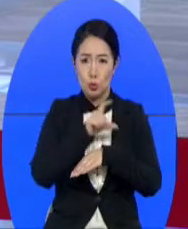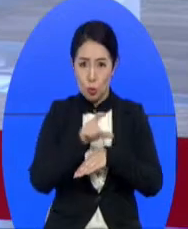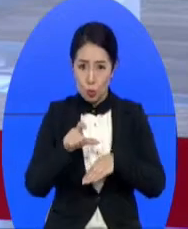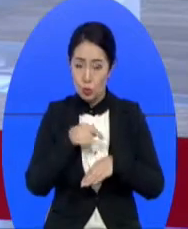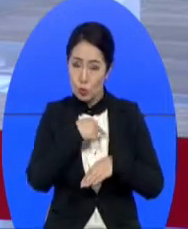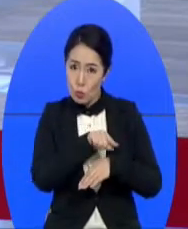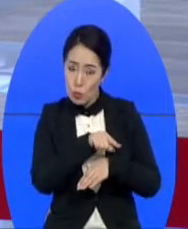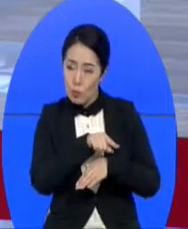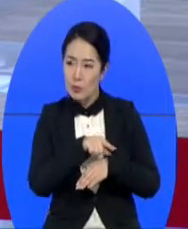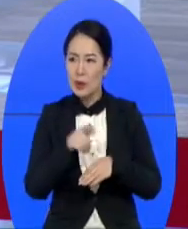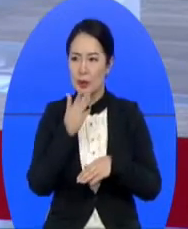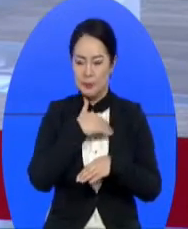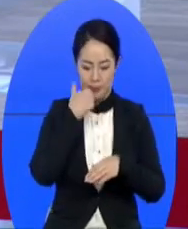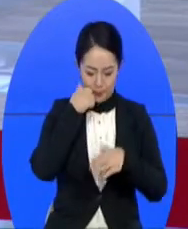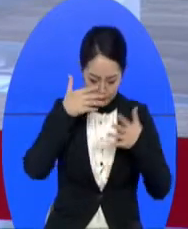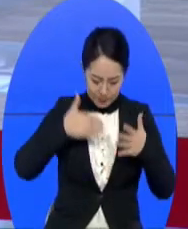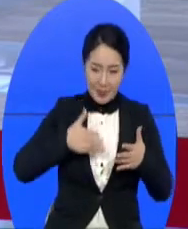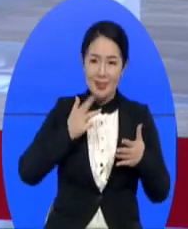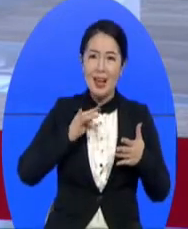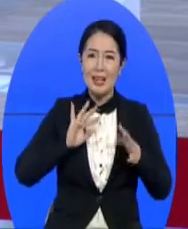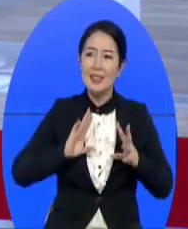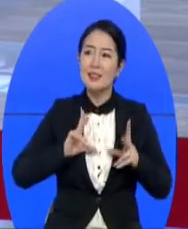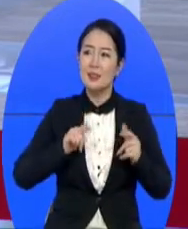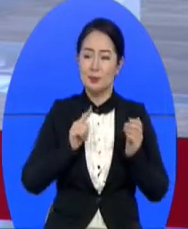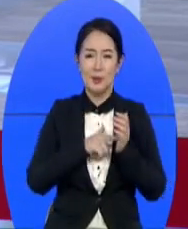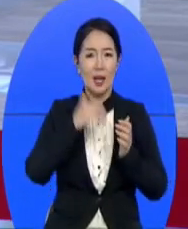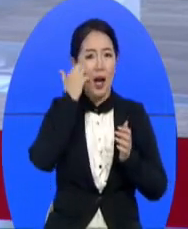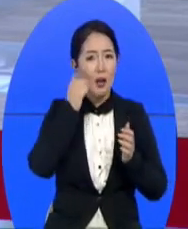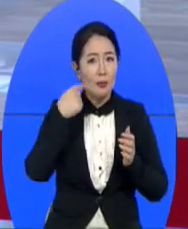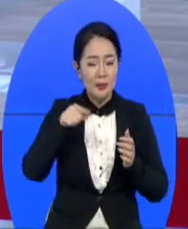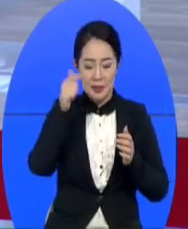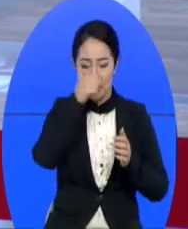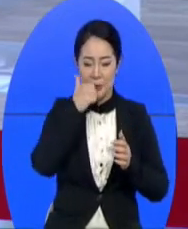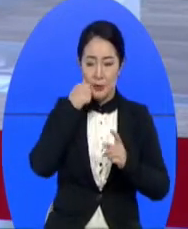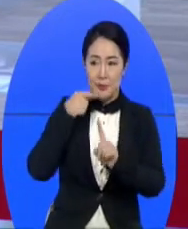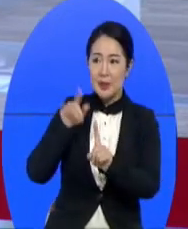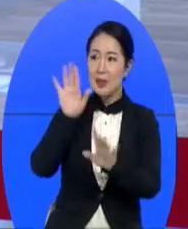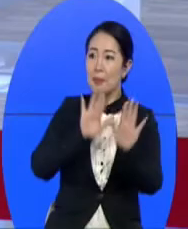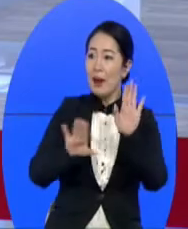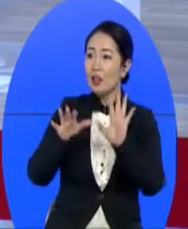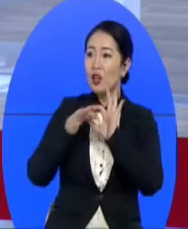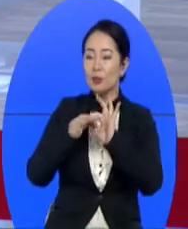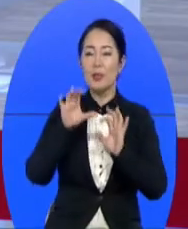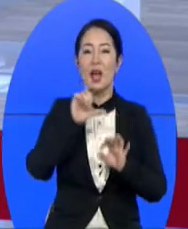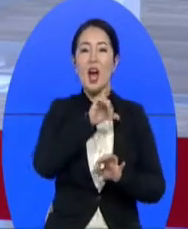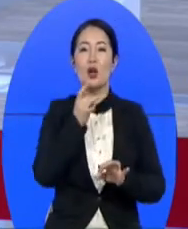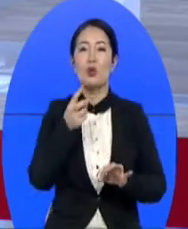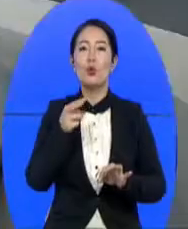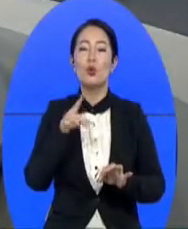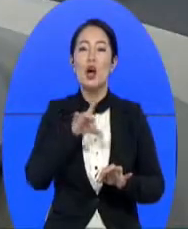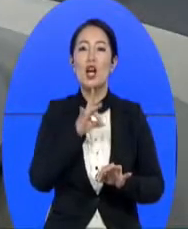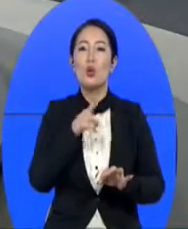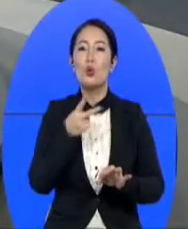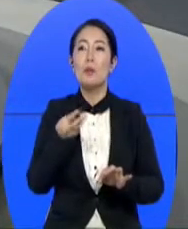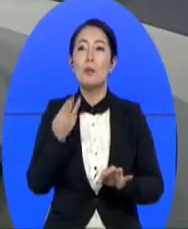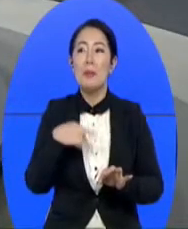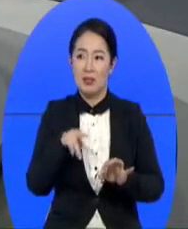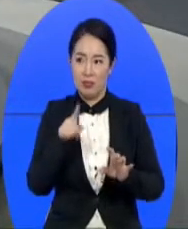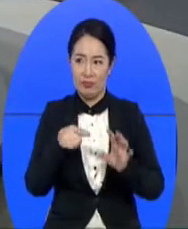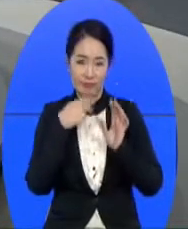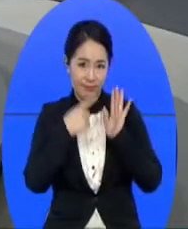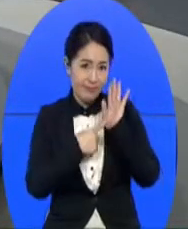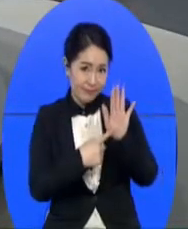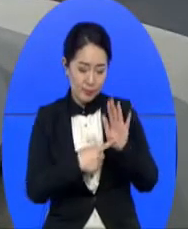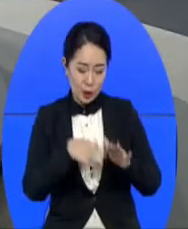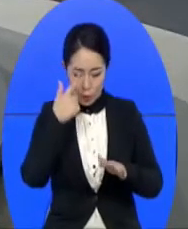байх хэрэгтэй байна. Манай улсын ахмадуудын эрүүл мэндийн өнөөгийн байдлын талаар сэтгүүлч ган Эрдэнэ эрүүл мэндийн болонгаар онцлон хүрэх гэж байна. За тэгэхээр